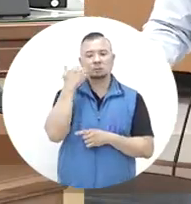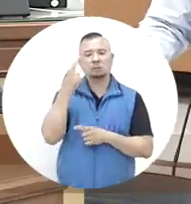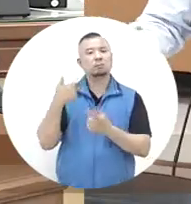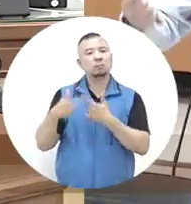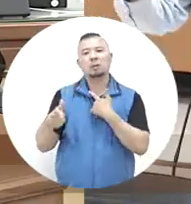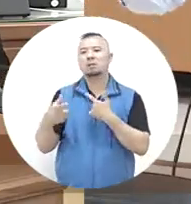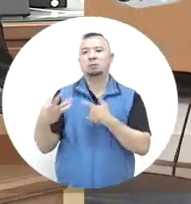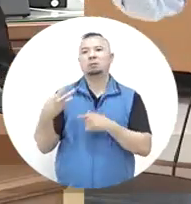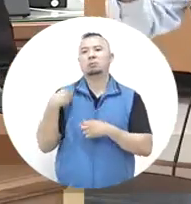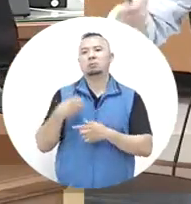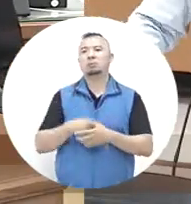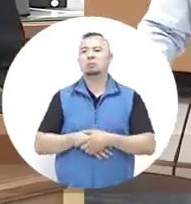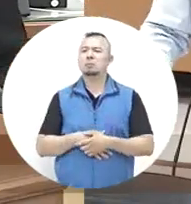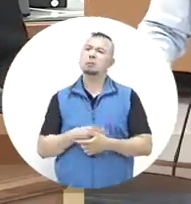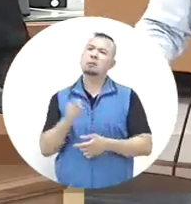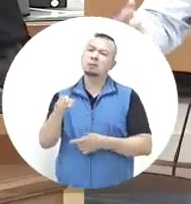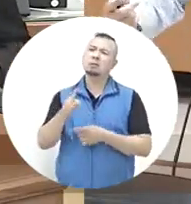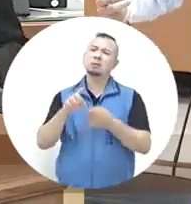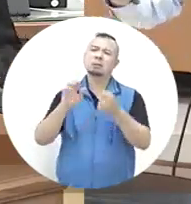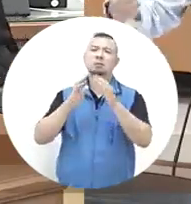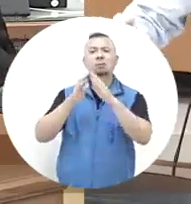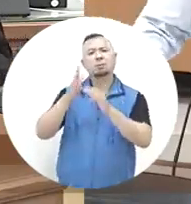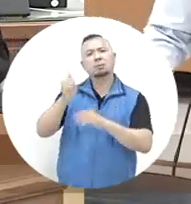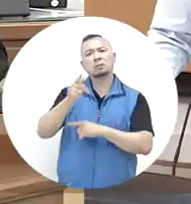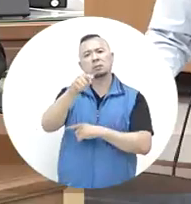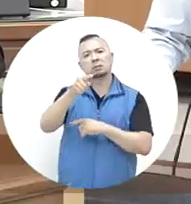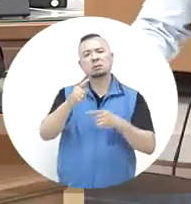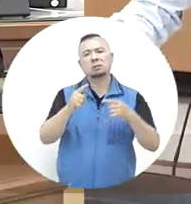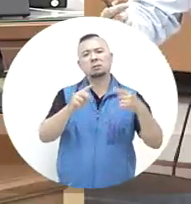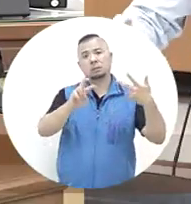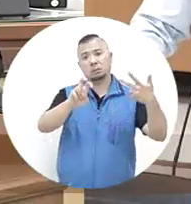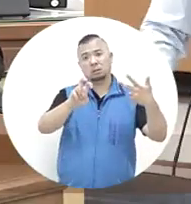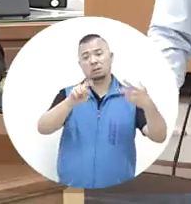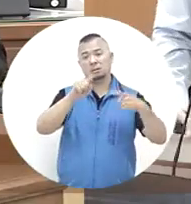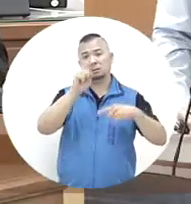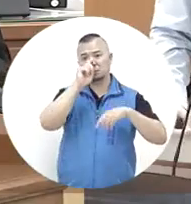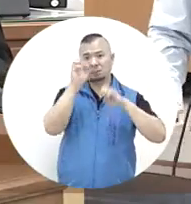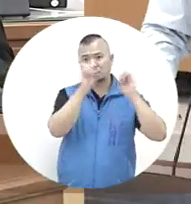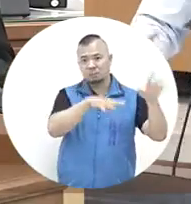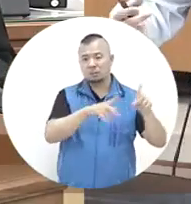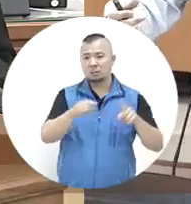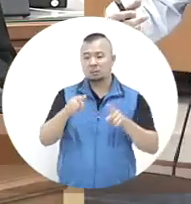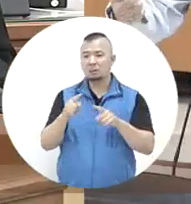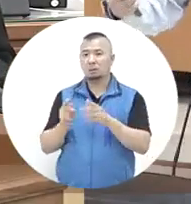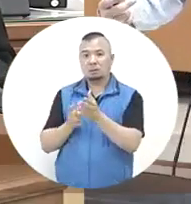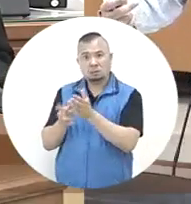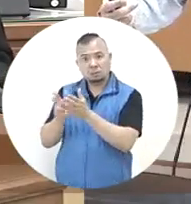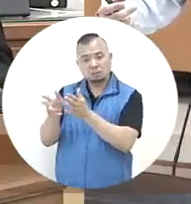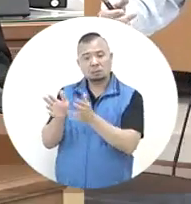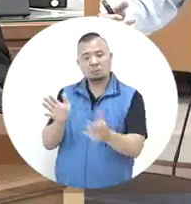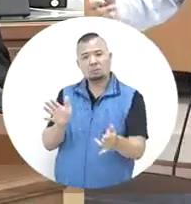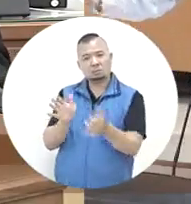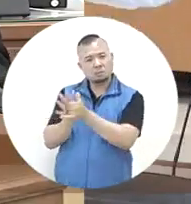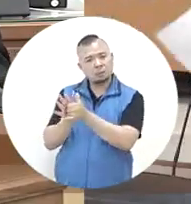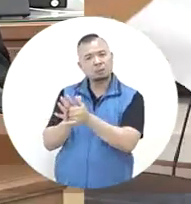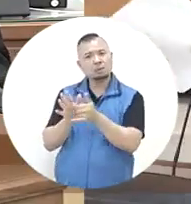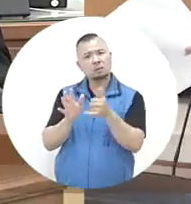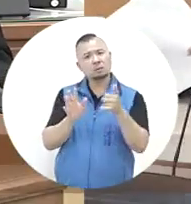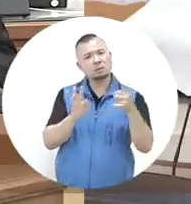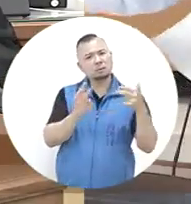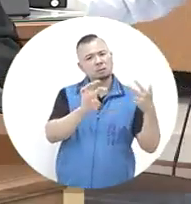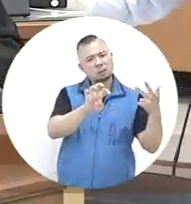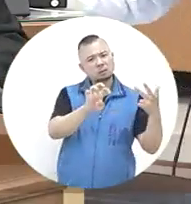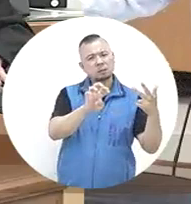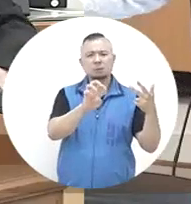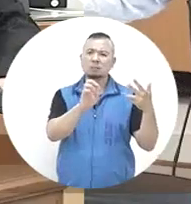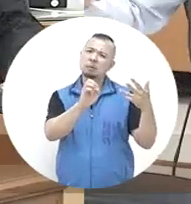垃圾，你要坐上火车，大概也要在20分钟，8:40。7:40，8点，那你去台北市